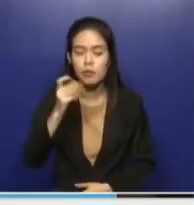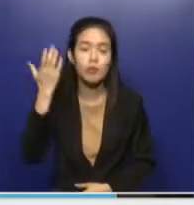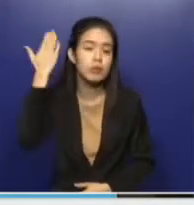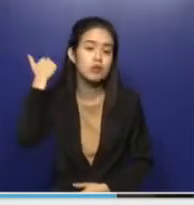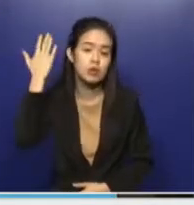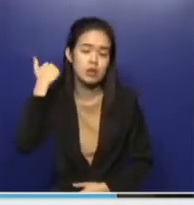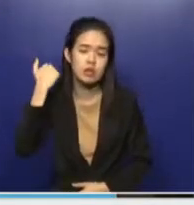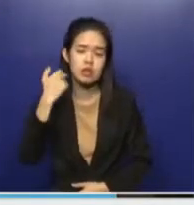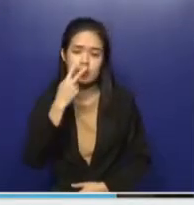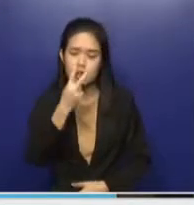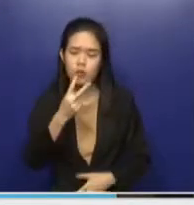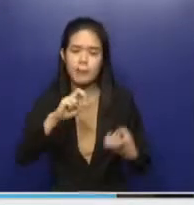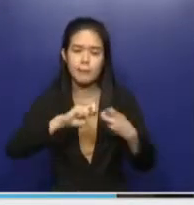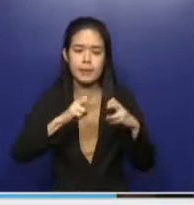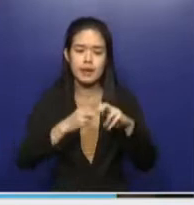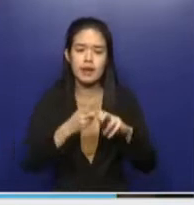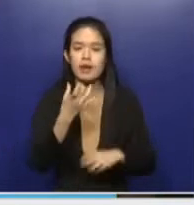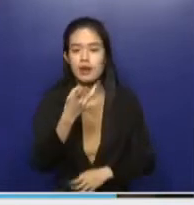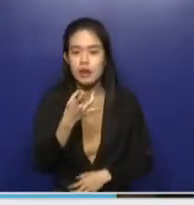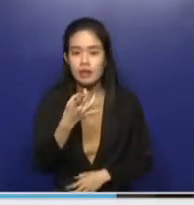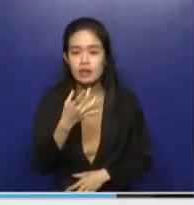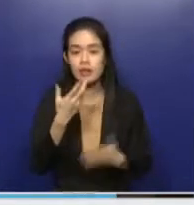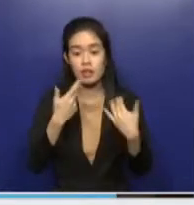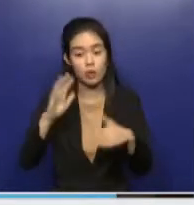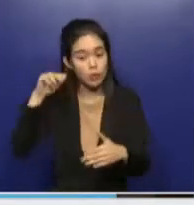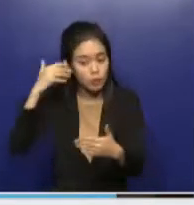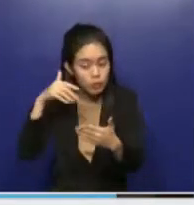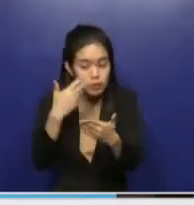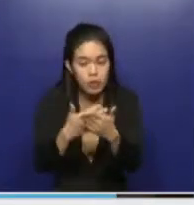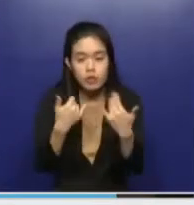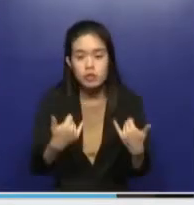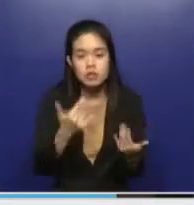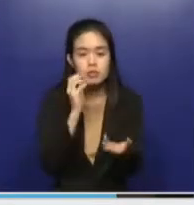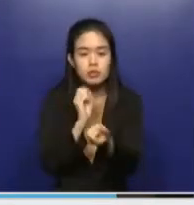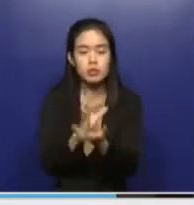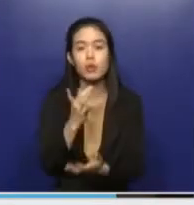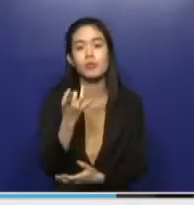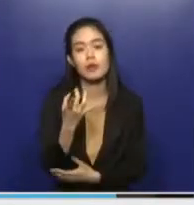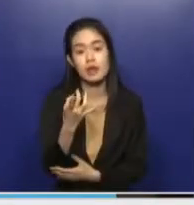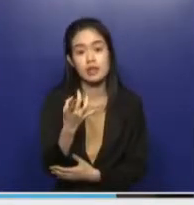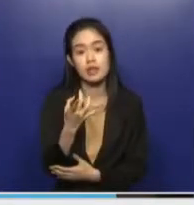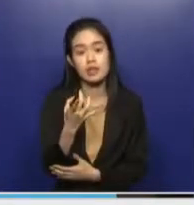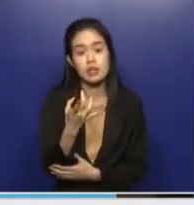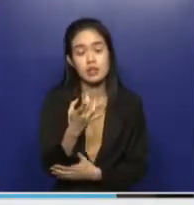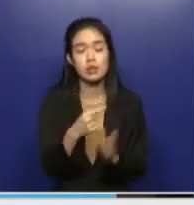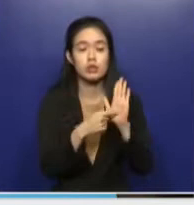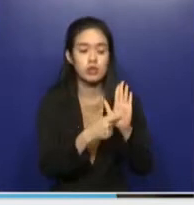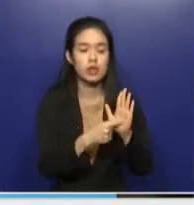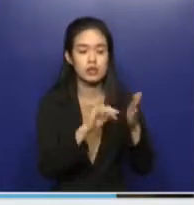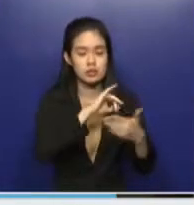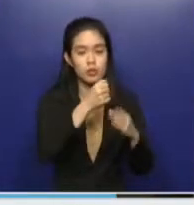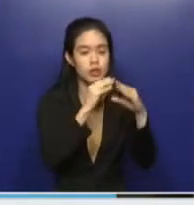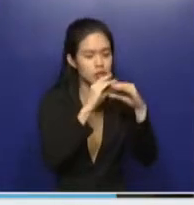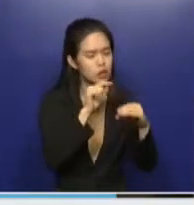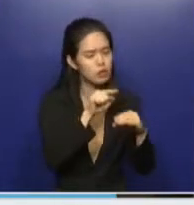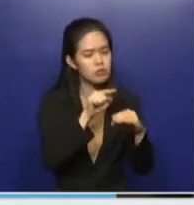เรามองปัญหาในอนาคตที่จะเกิดขึ้นเหมือนกับที่เกิดขึ้นที่ระยองนี้บ้างหรือไม่ถ้าเราบอกว่าเรา